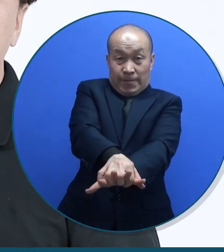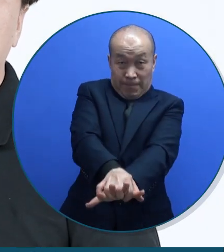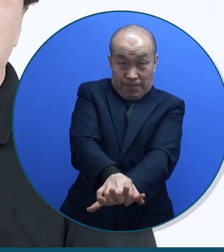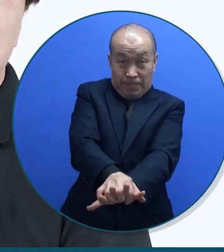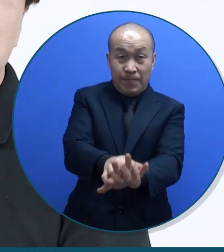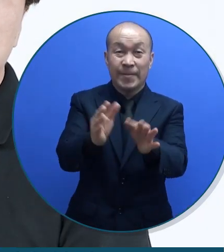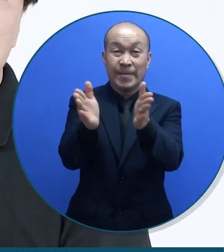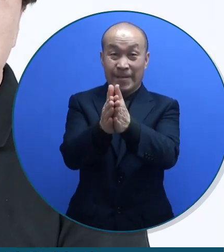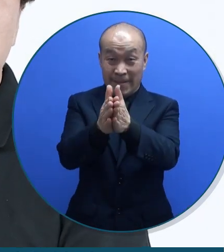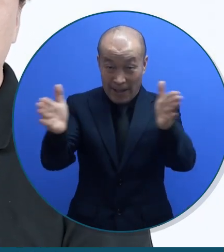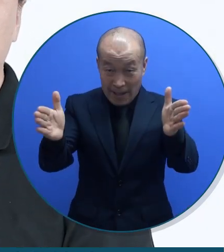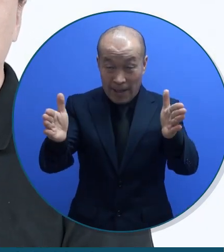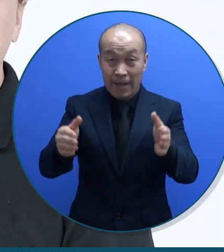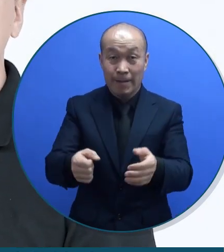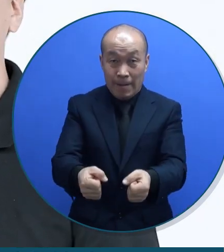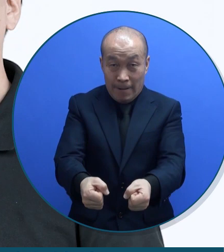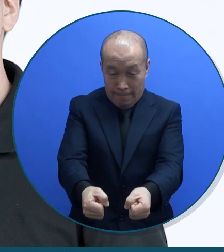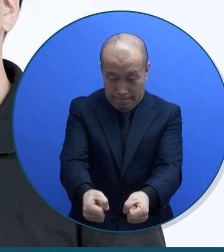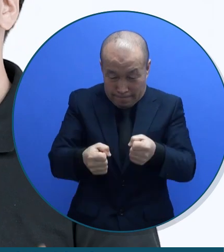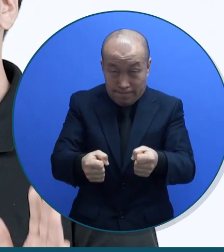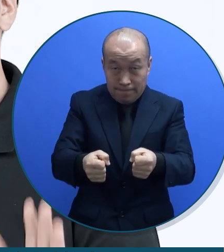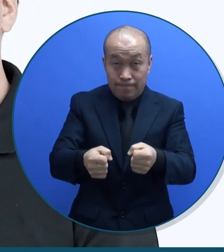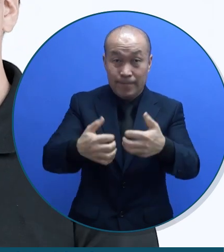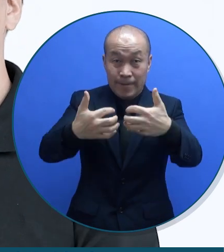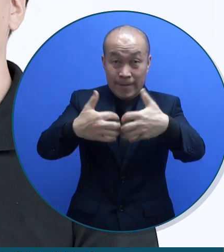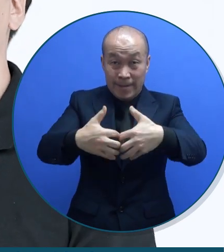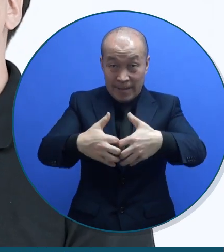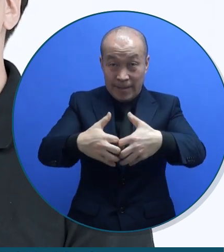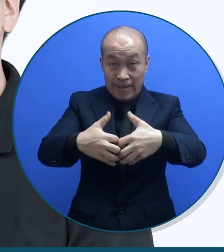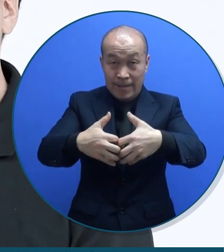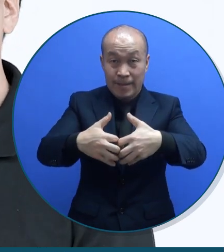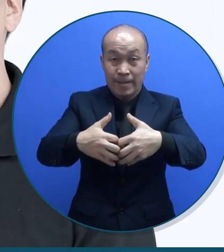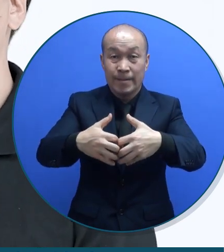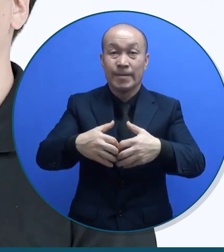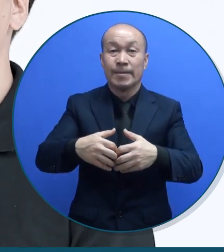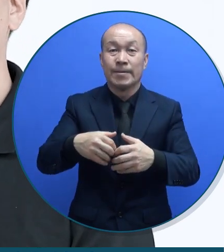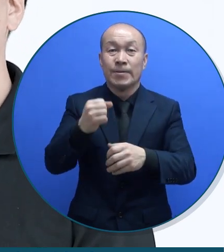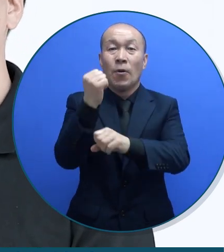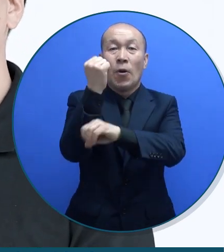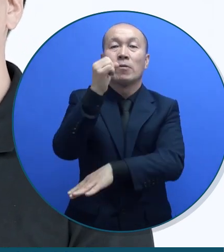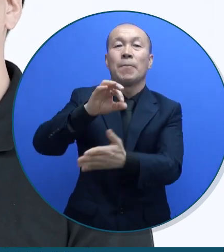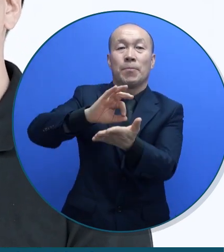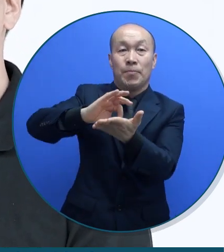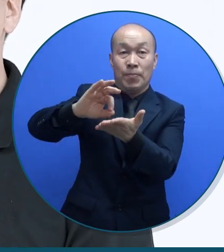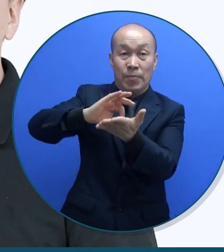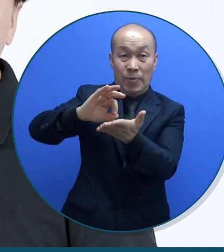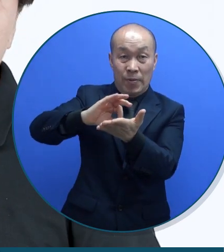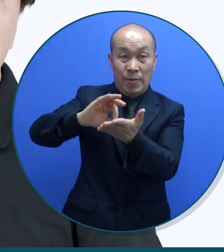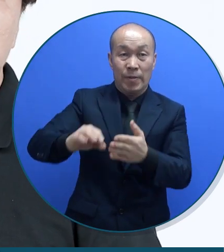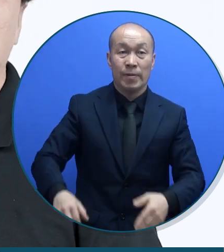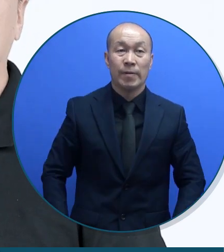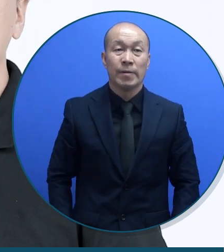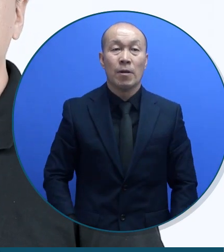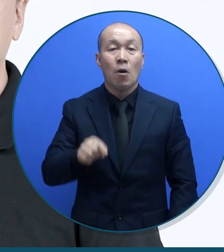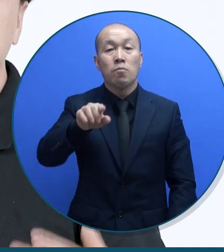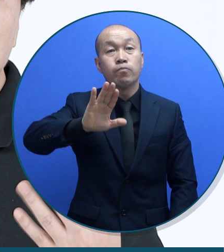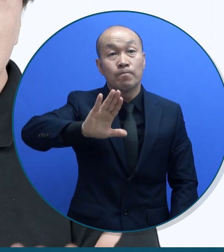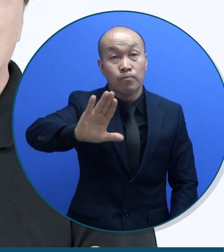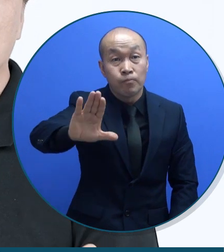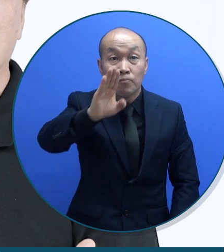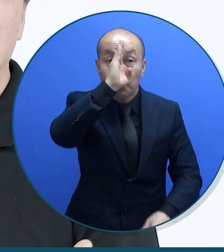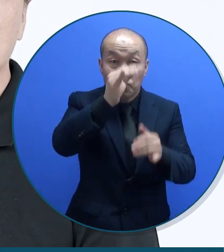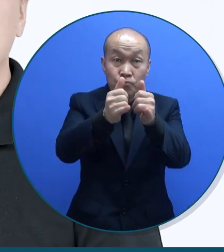이렇게 가슴 압박을 시작하고 자동 심장 충격기도 원래대로 사용하라며 이후